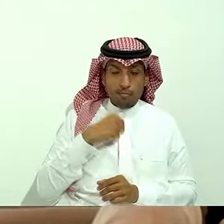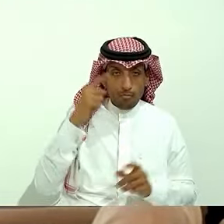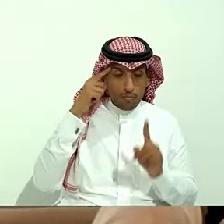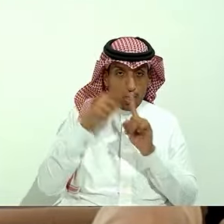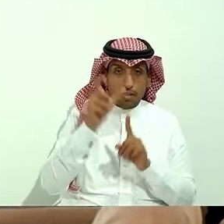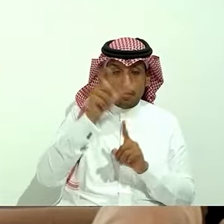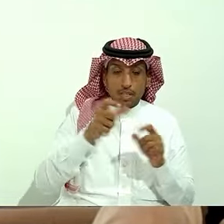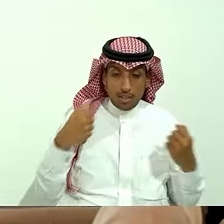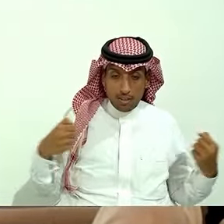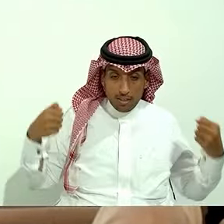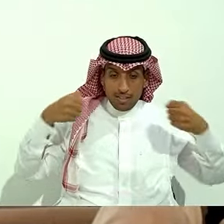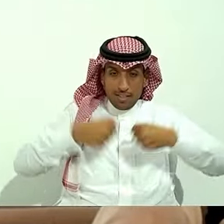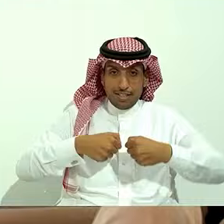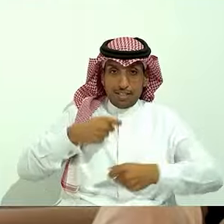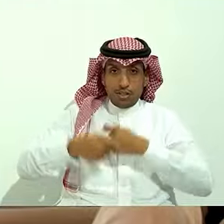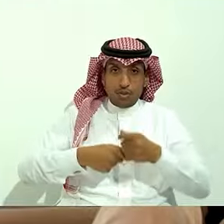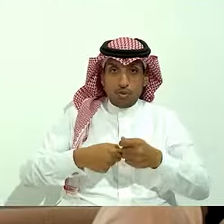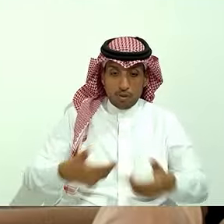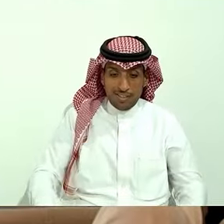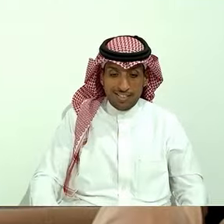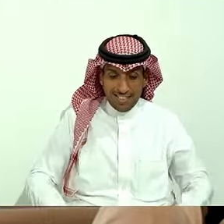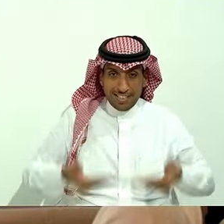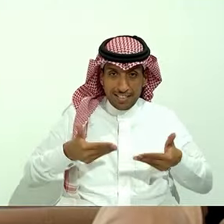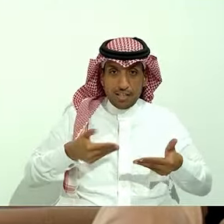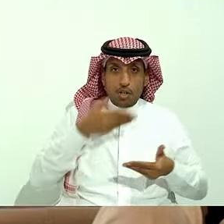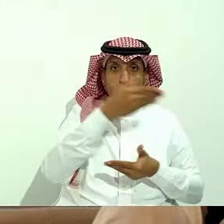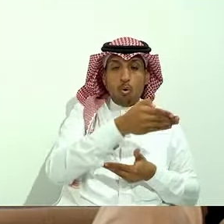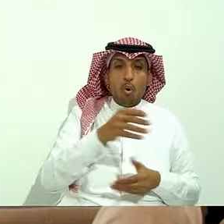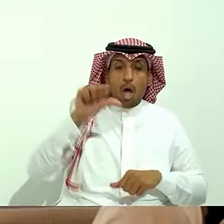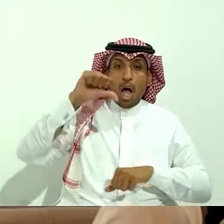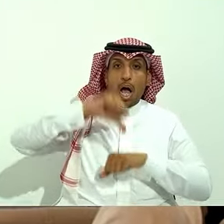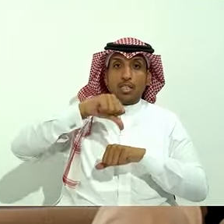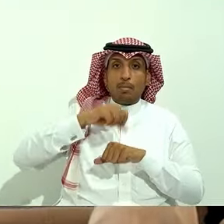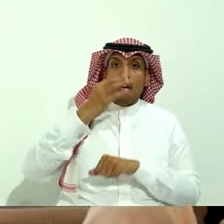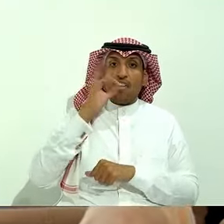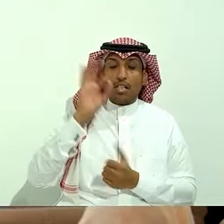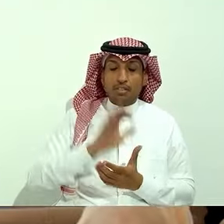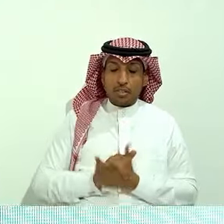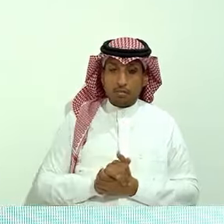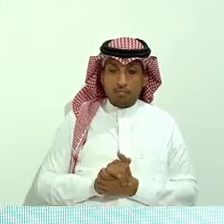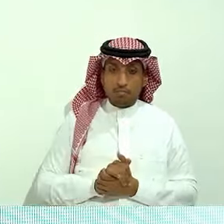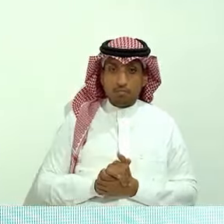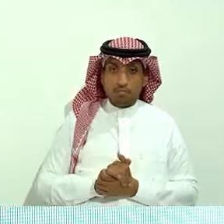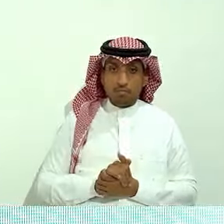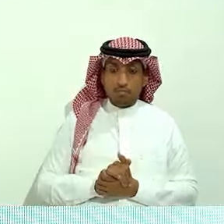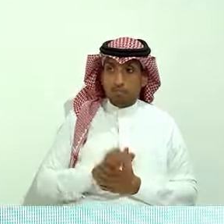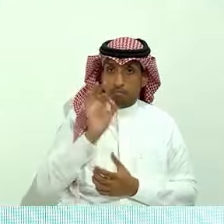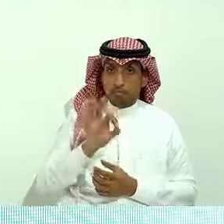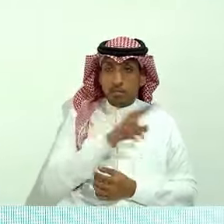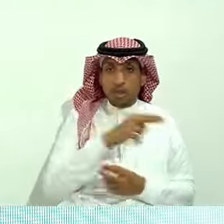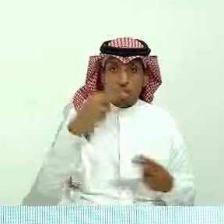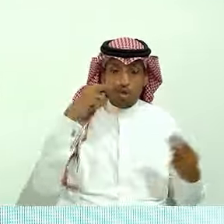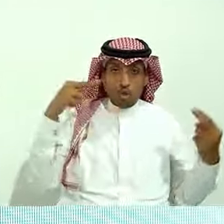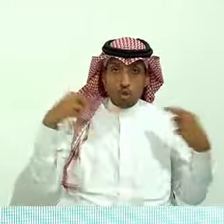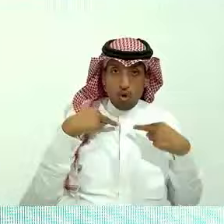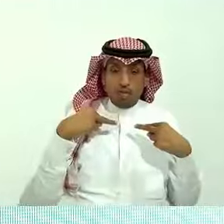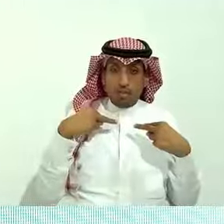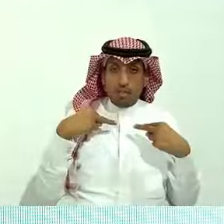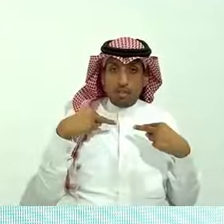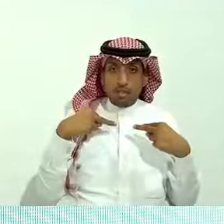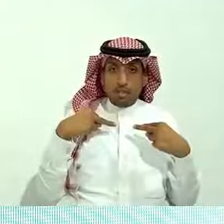الزل وتقصرها وتطلع فيها في باريس. أي يعني ما بالعكس بتشد الانتباه